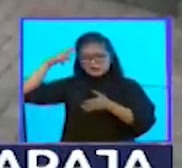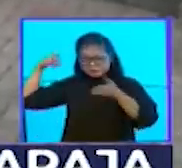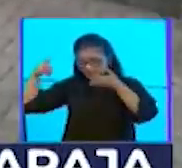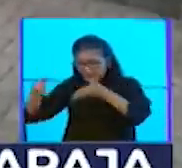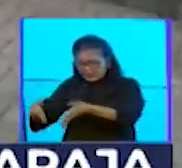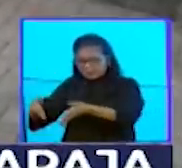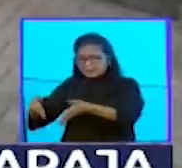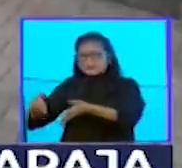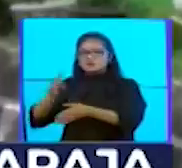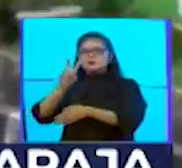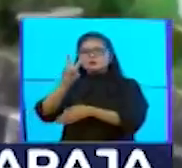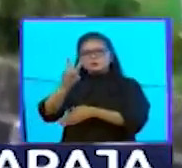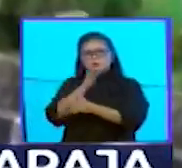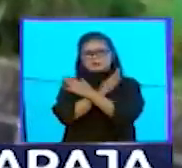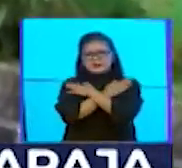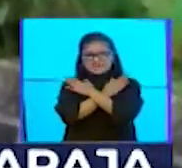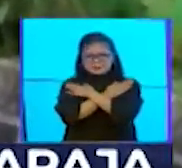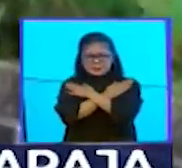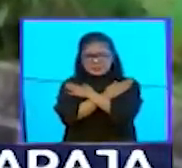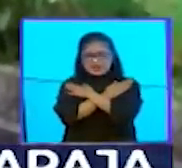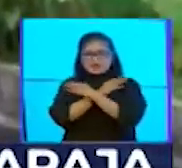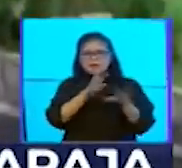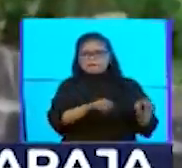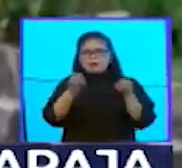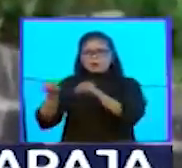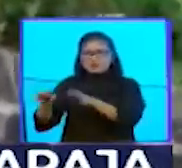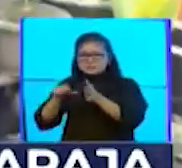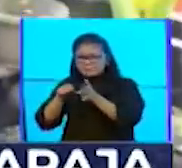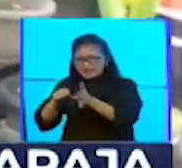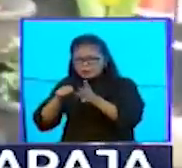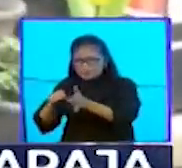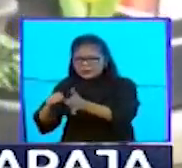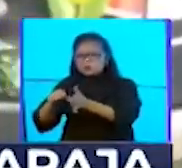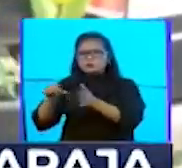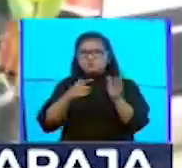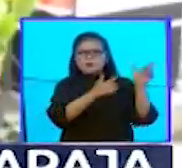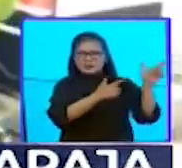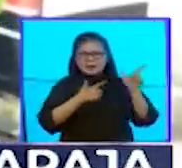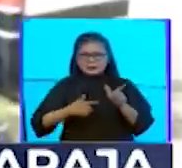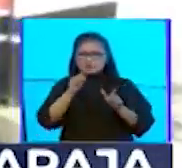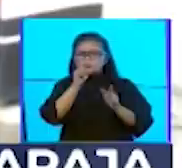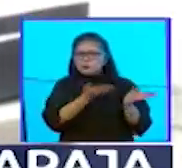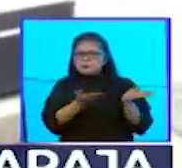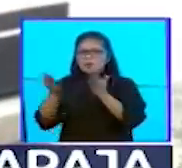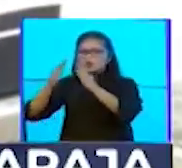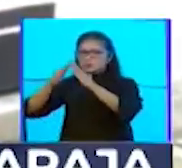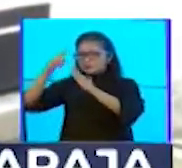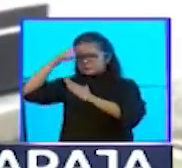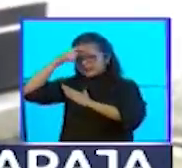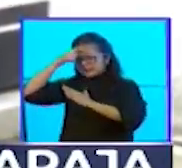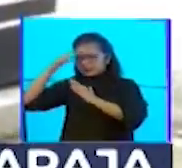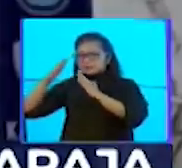Kedua jenazah COVID-19 dievakuasi petugas PMI Kabupaten Tangerang ke RSUD Balaraja untuk dilakukan pemulasaran jenazah COVID-19